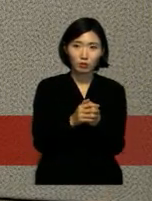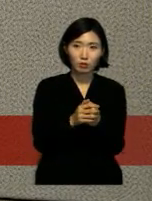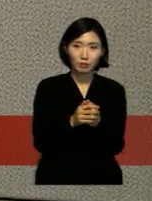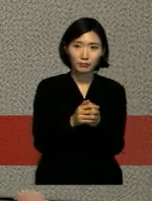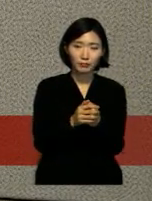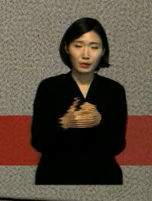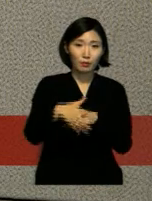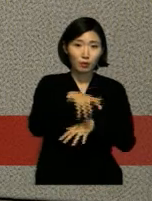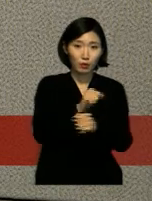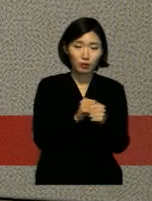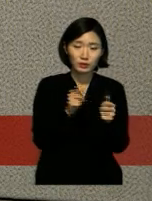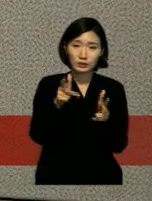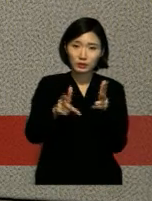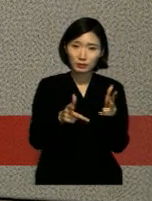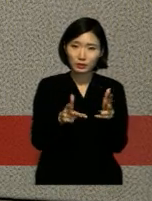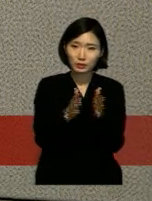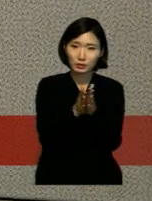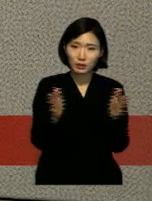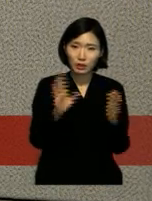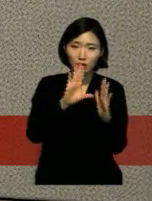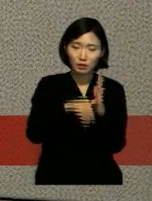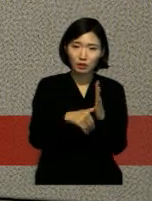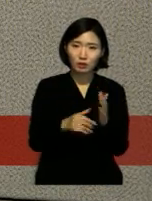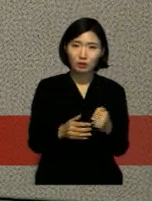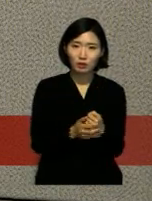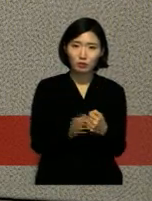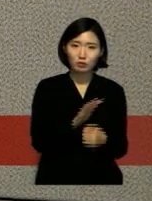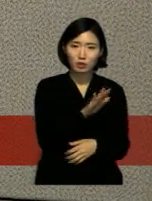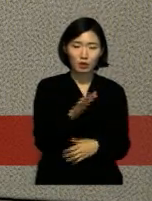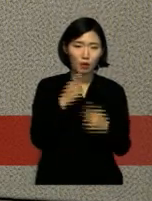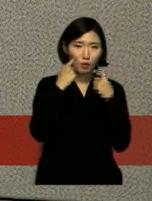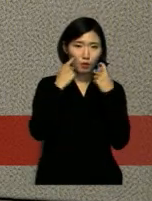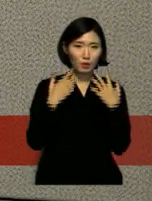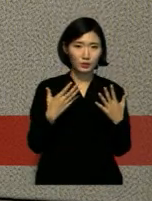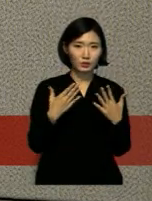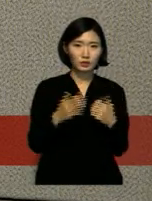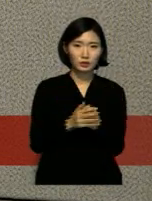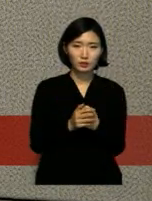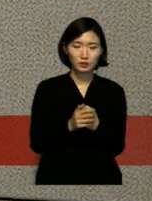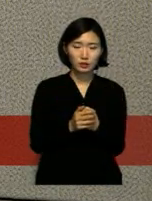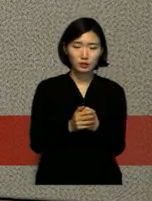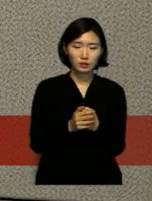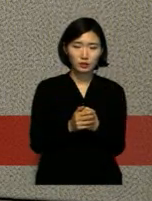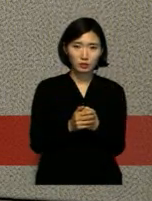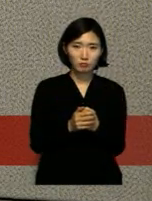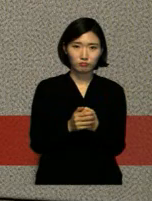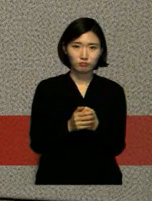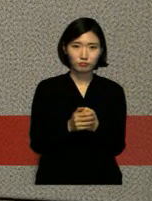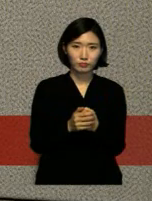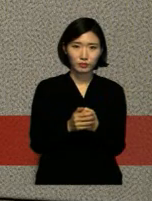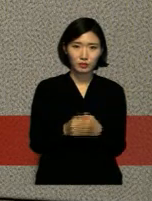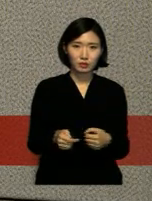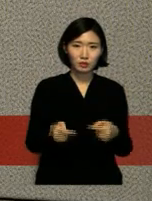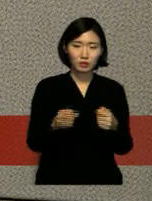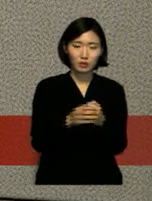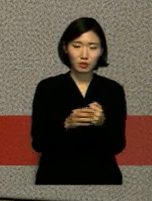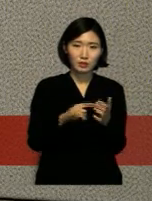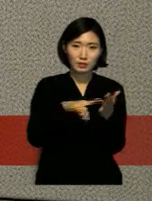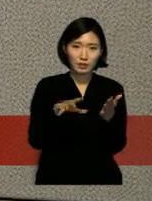또 본격적으로 사업이 시행될 경우에는 우리가 분명히 그 세입자들한테도 좀